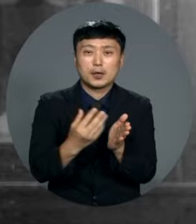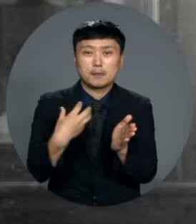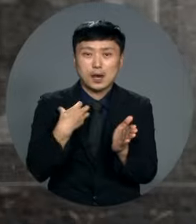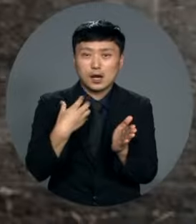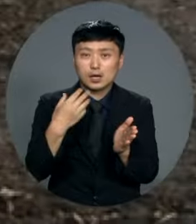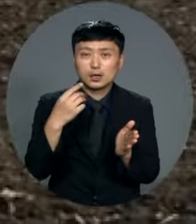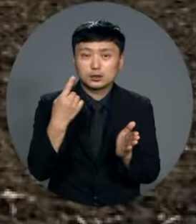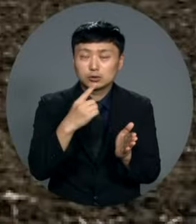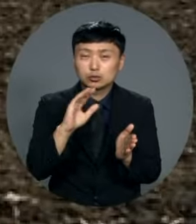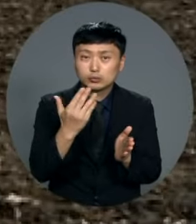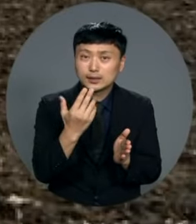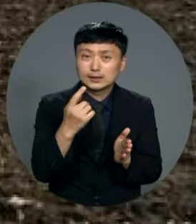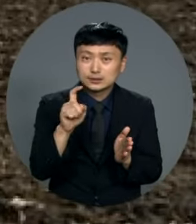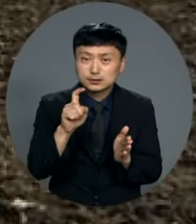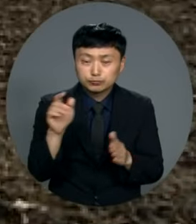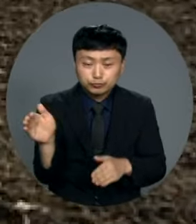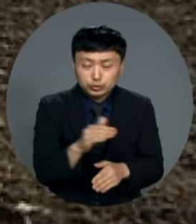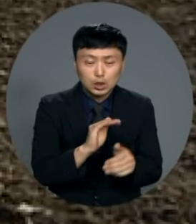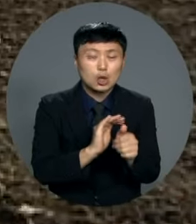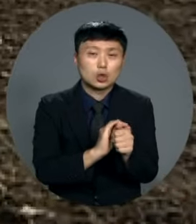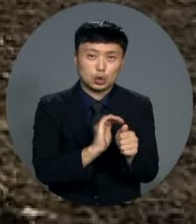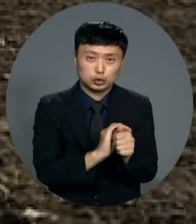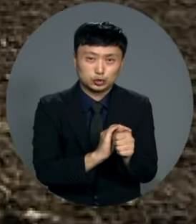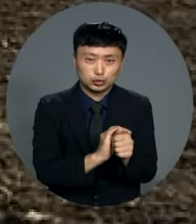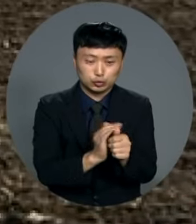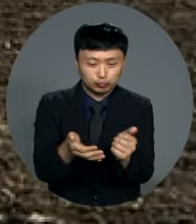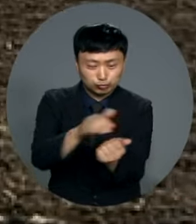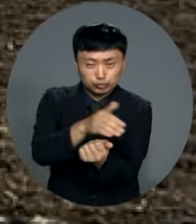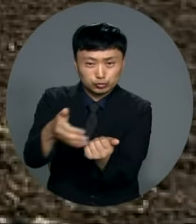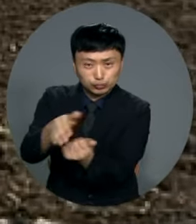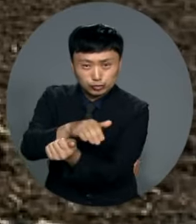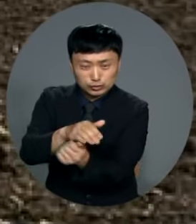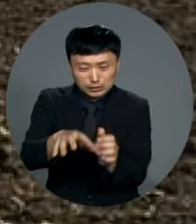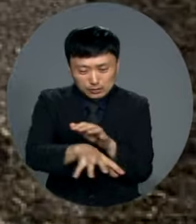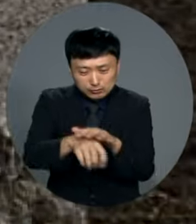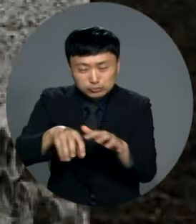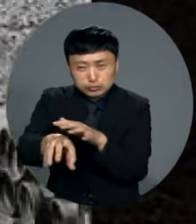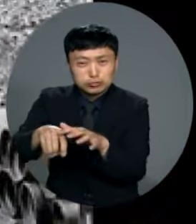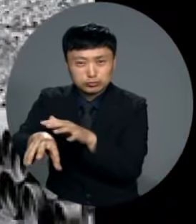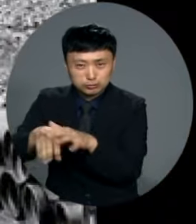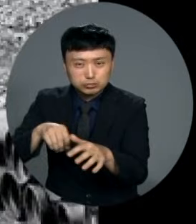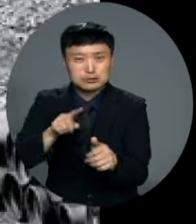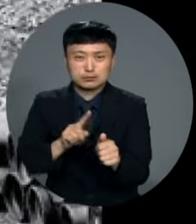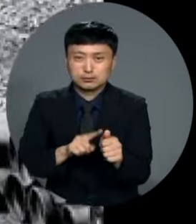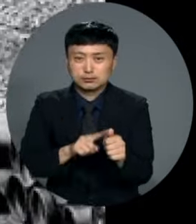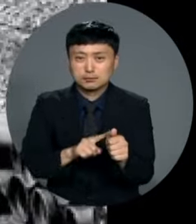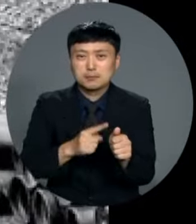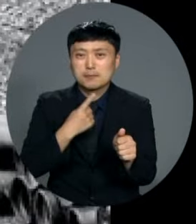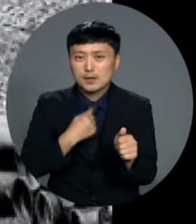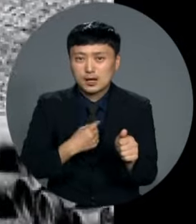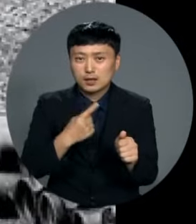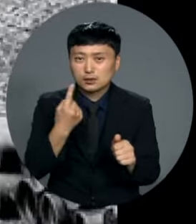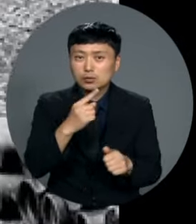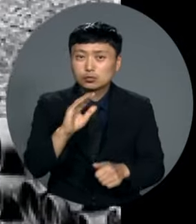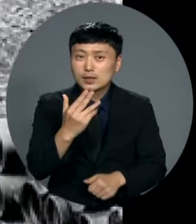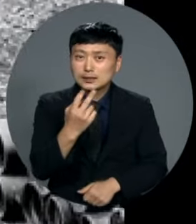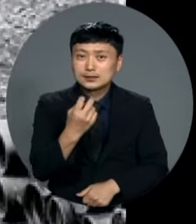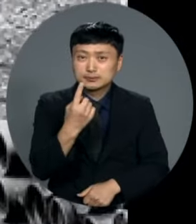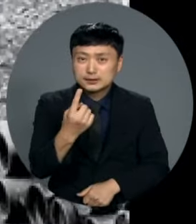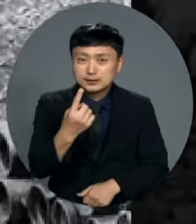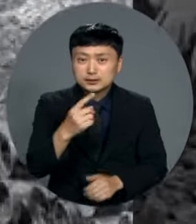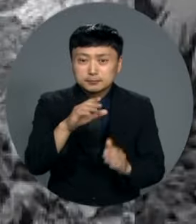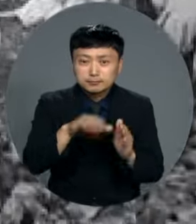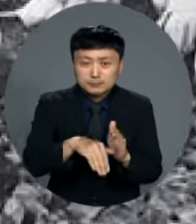1910년부터 경주에서 사실상 도구를 통한 를 수집했습니다 1921년